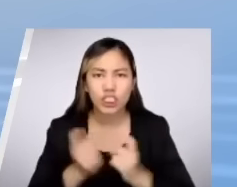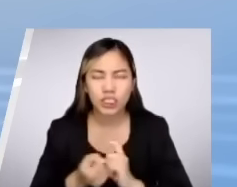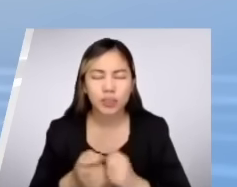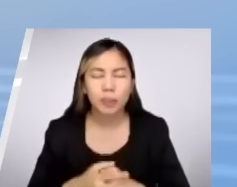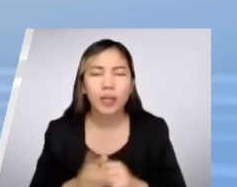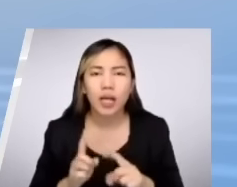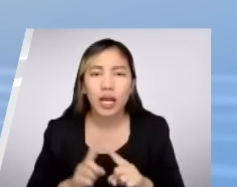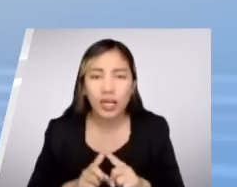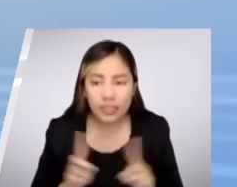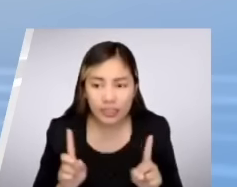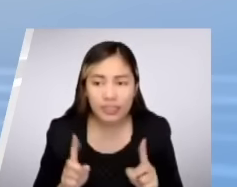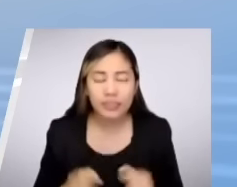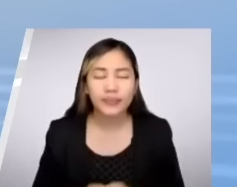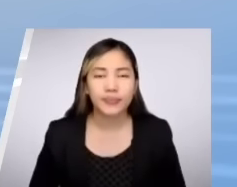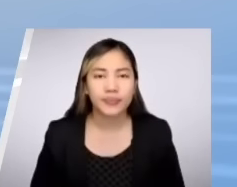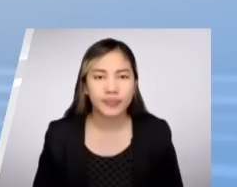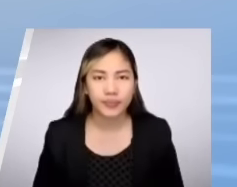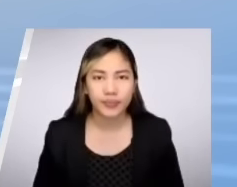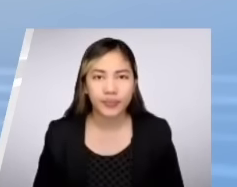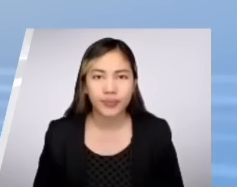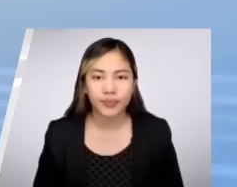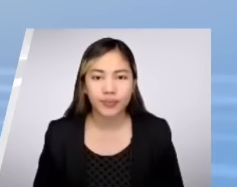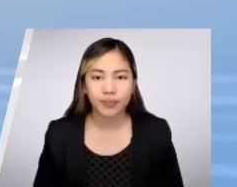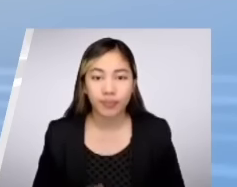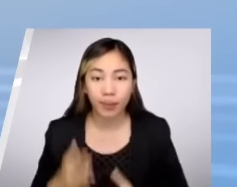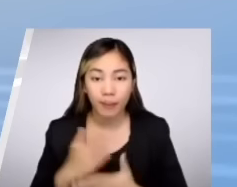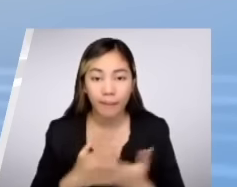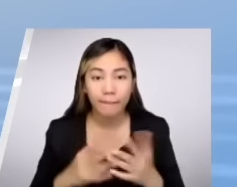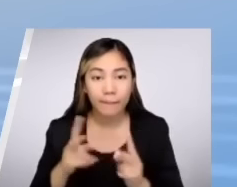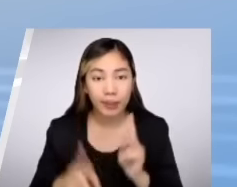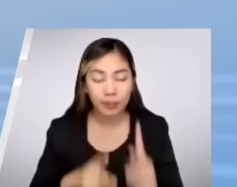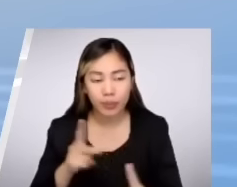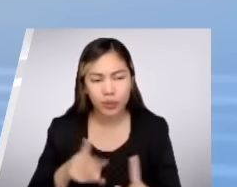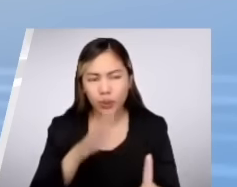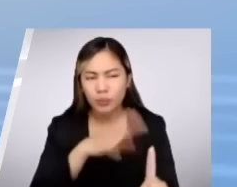ng ilang mga biyahero, napapansin nila na hindi agad